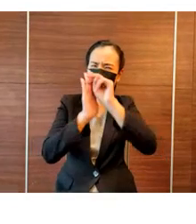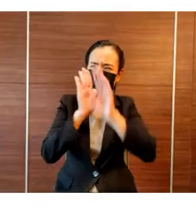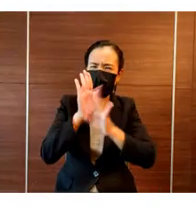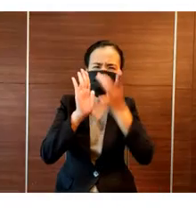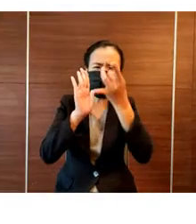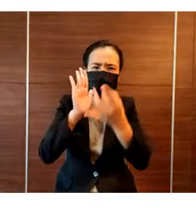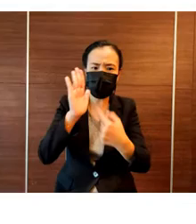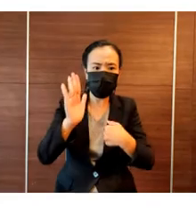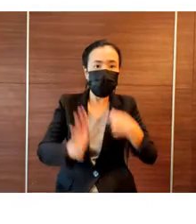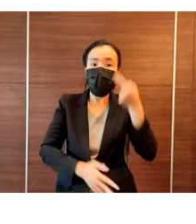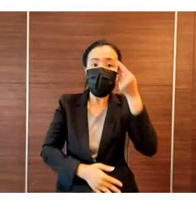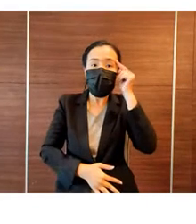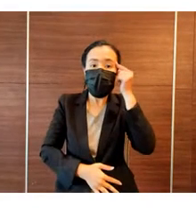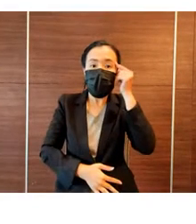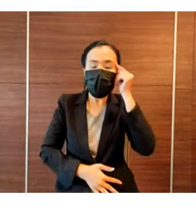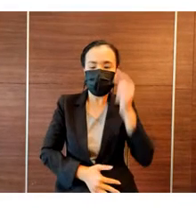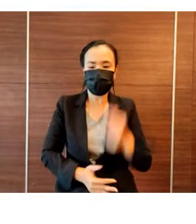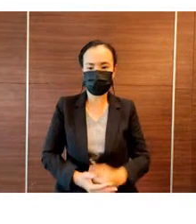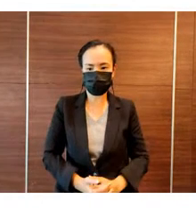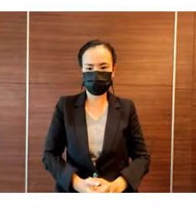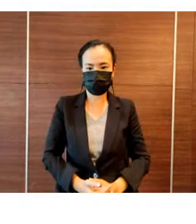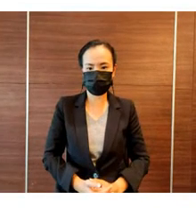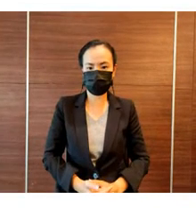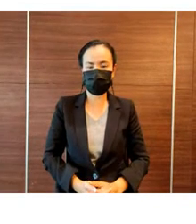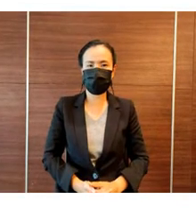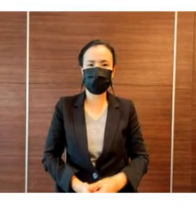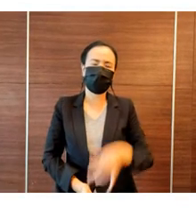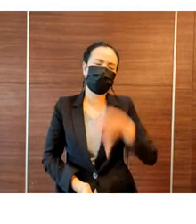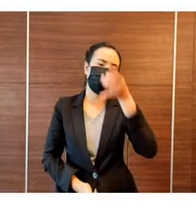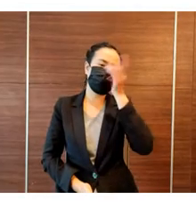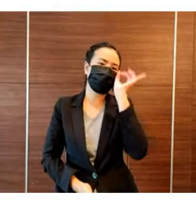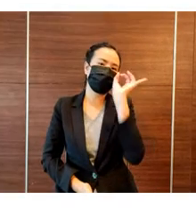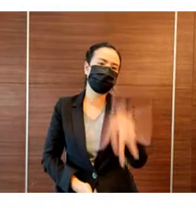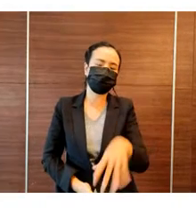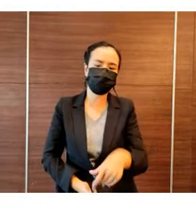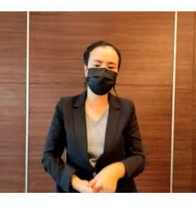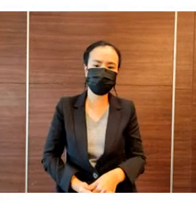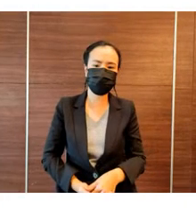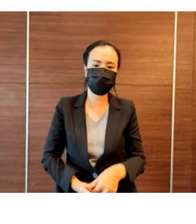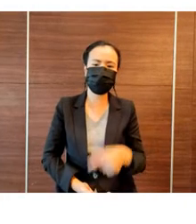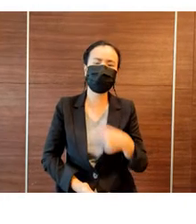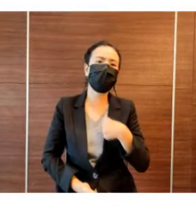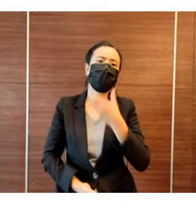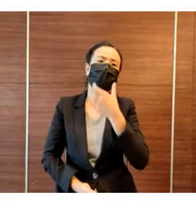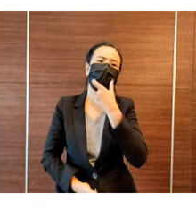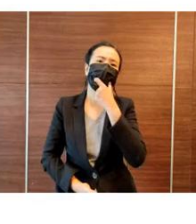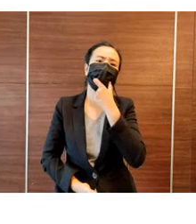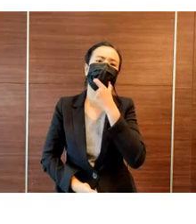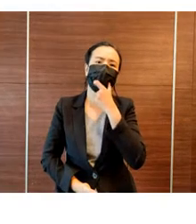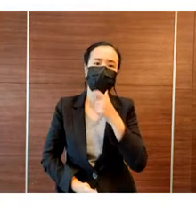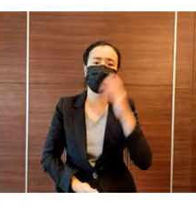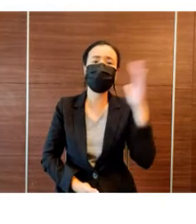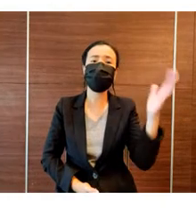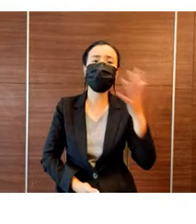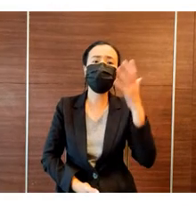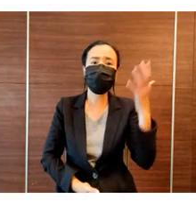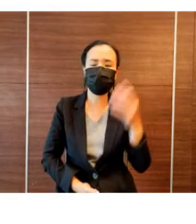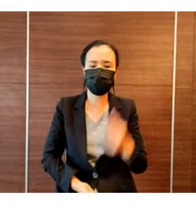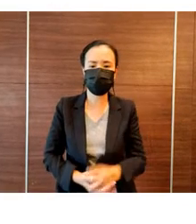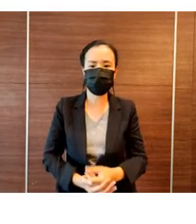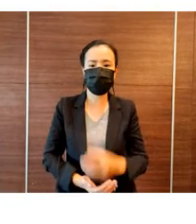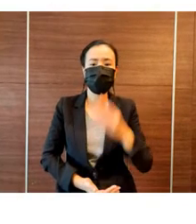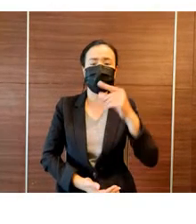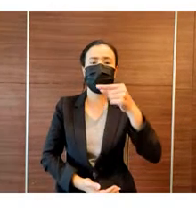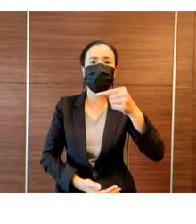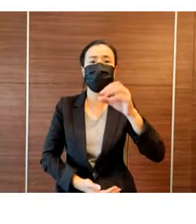ไรกันยังไงผมไม่เคยรู้เรื่องเลยแล้วก็ดูถูกด้วยซ้ำที่ว่าเราก็เป็นเกย์แบบเกย์สีลมเนาะเกย์ GOD เนาะอะไรเงี้ย